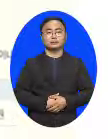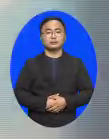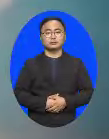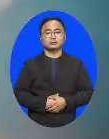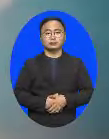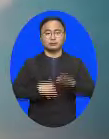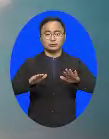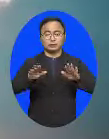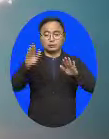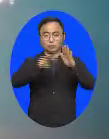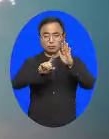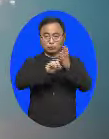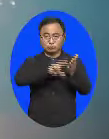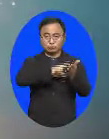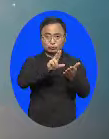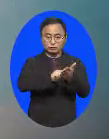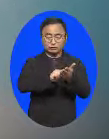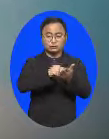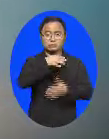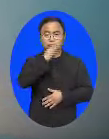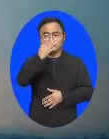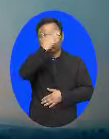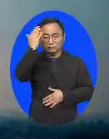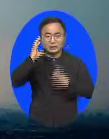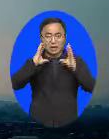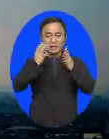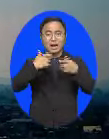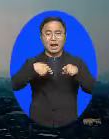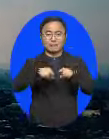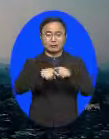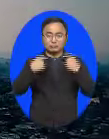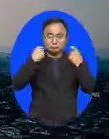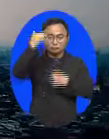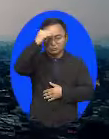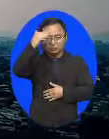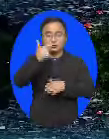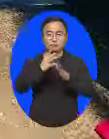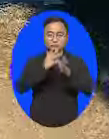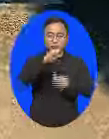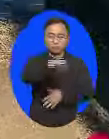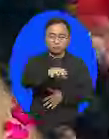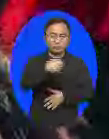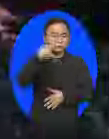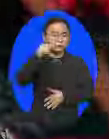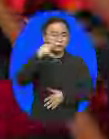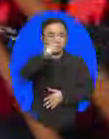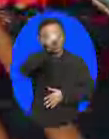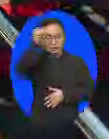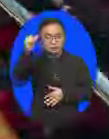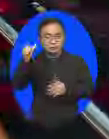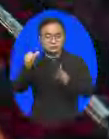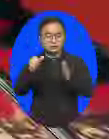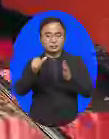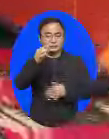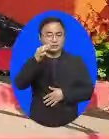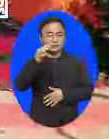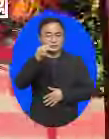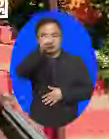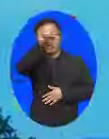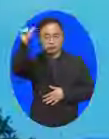개최합니다. 이번 공모전의 주제는 3대가 함께 가기 좋은 대전의 나들이 코스, 인생 사진 명당 대전의